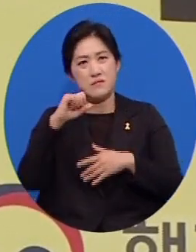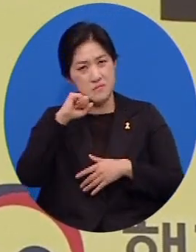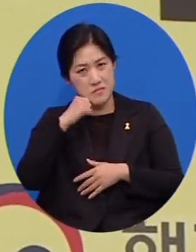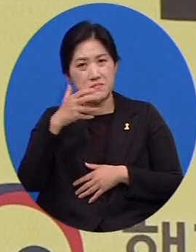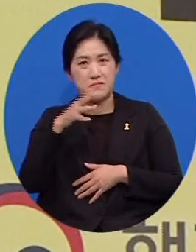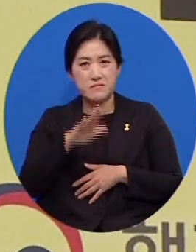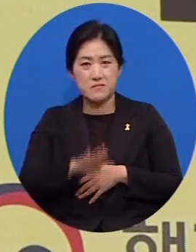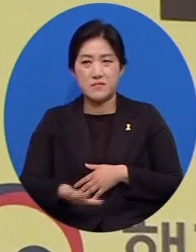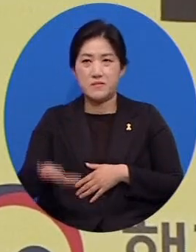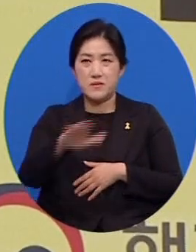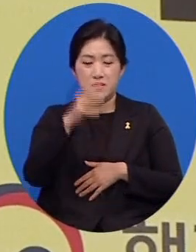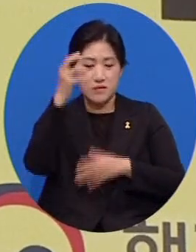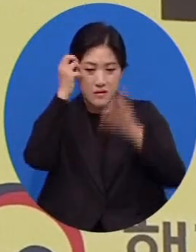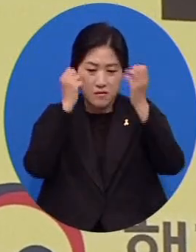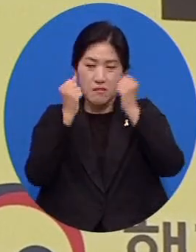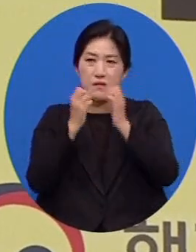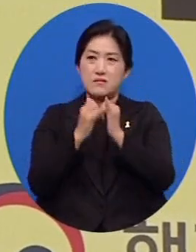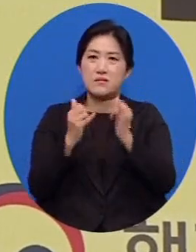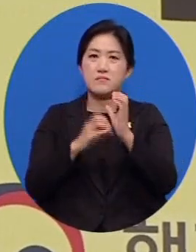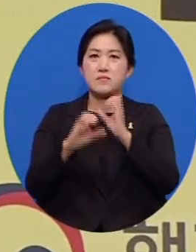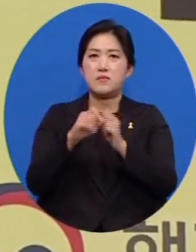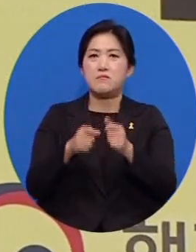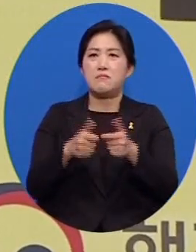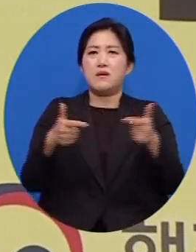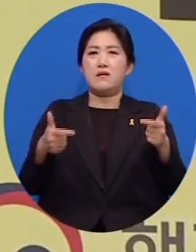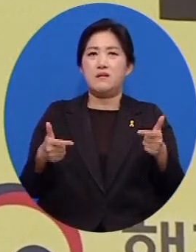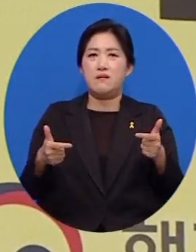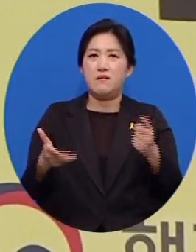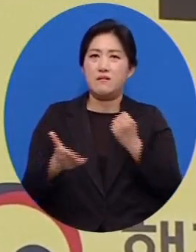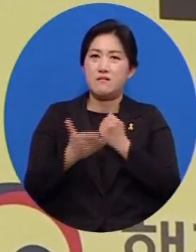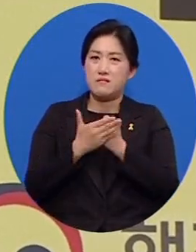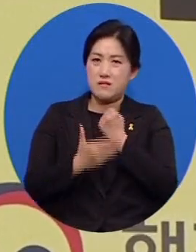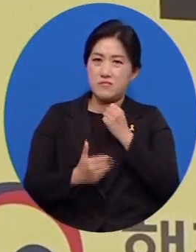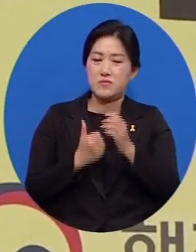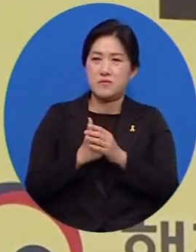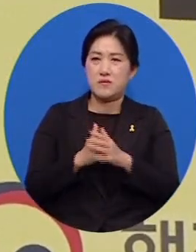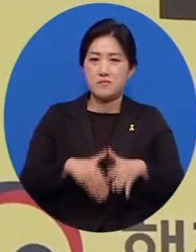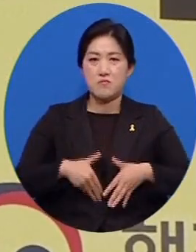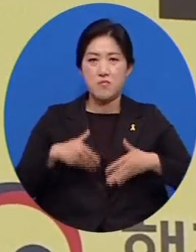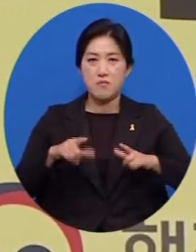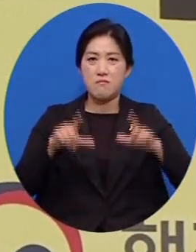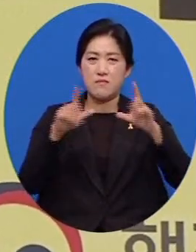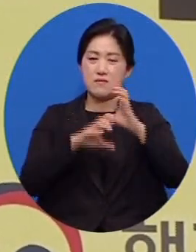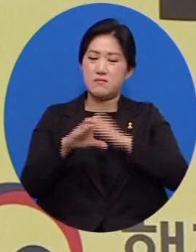늘어나 이 봄이 더 아프고 시립니다.